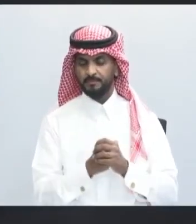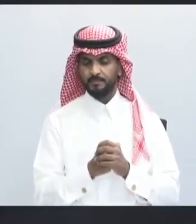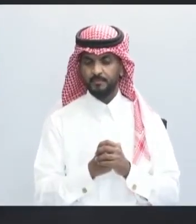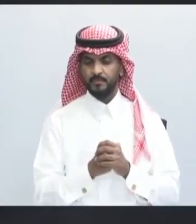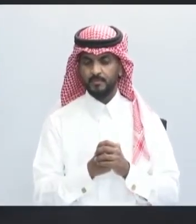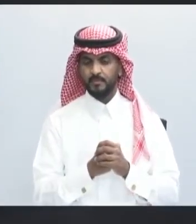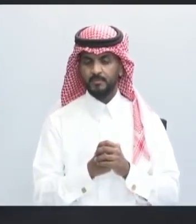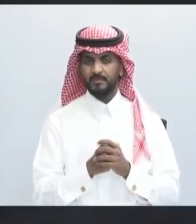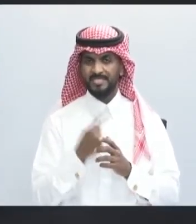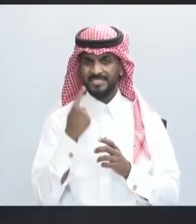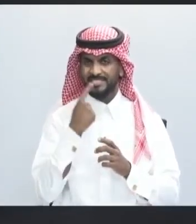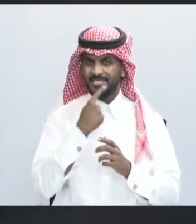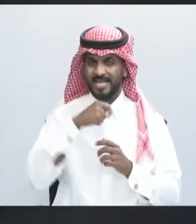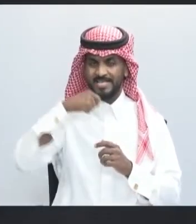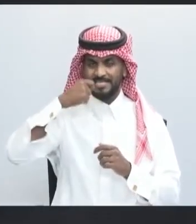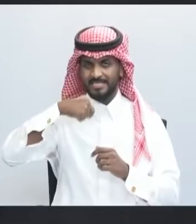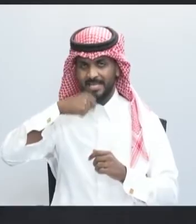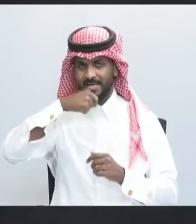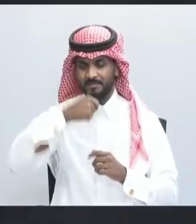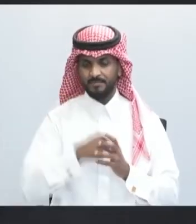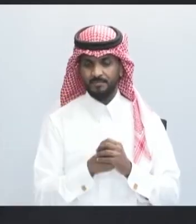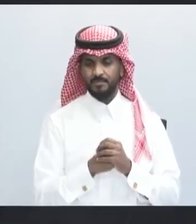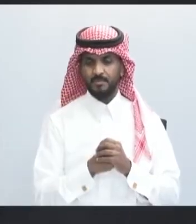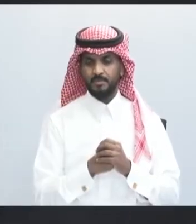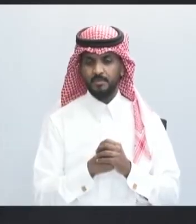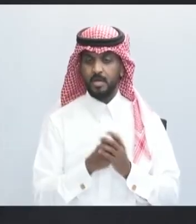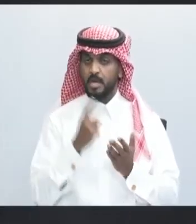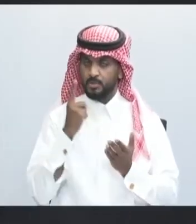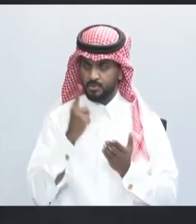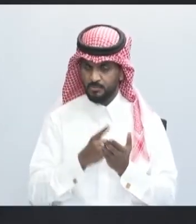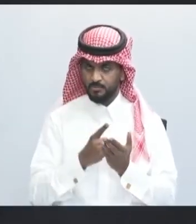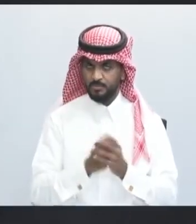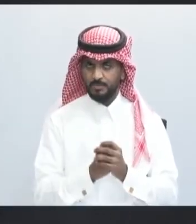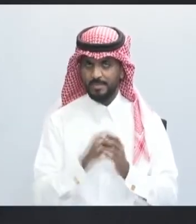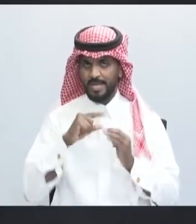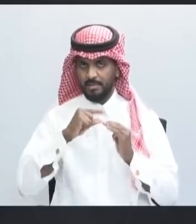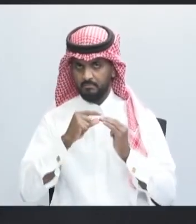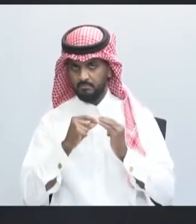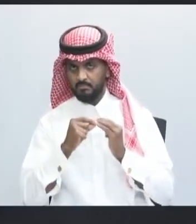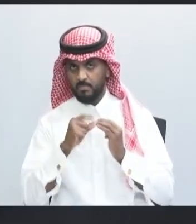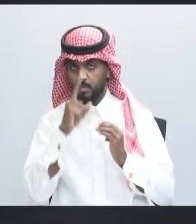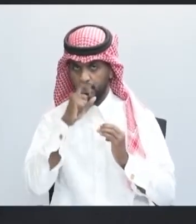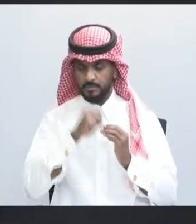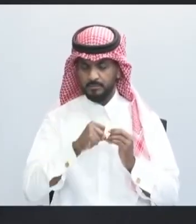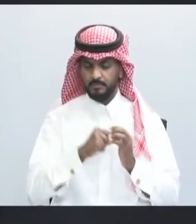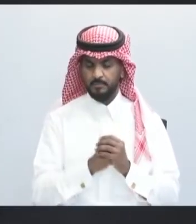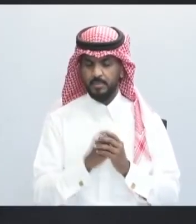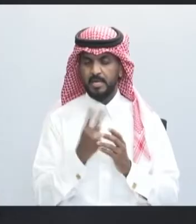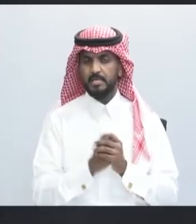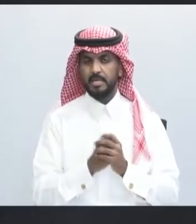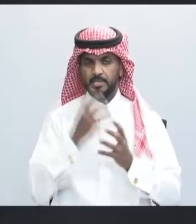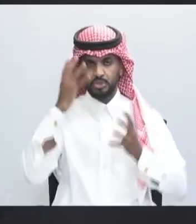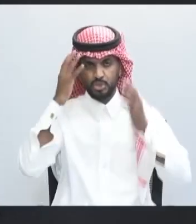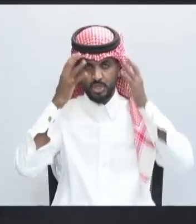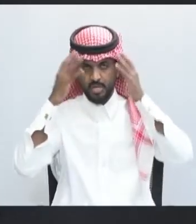فرشه الاسنان او تنظيف الاسنان يجب العنايه بتقليم الاظافر وغسل